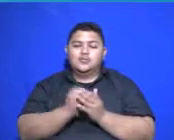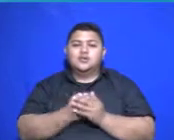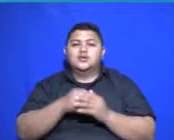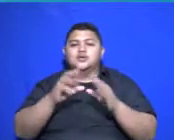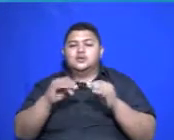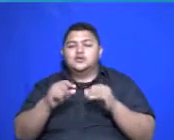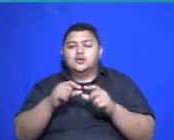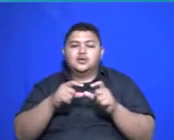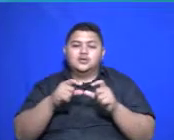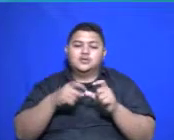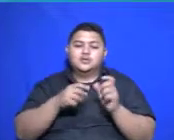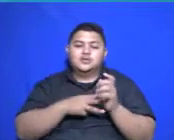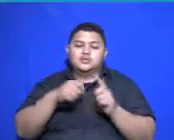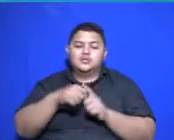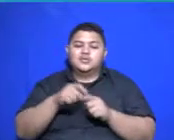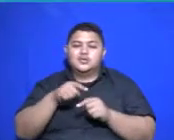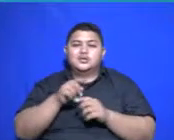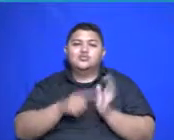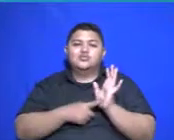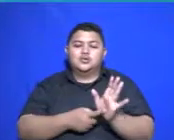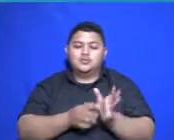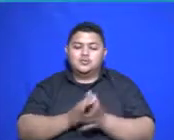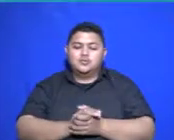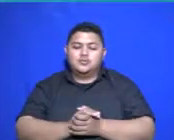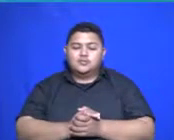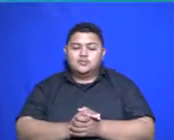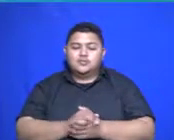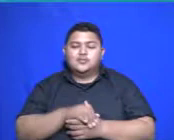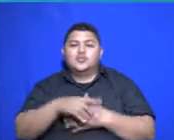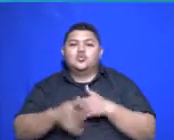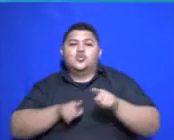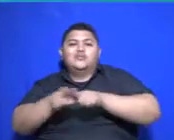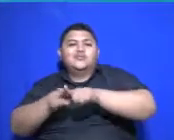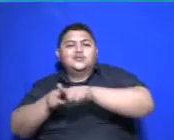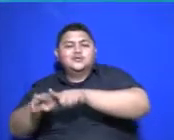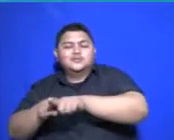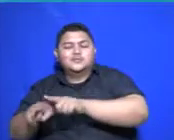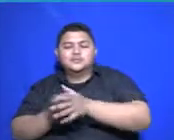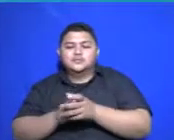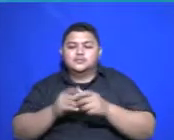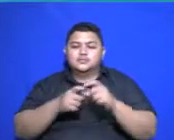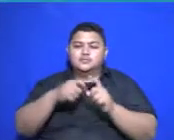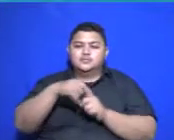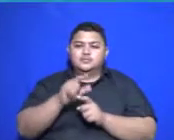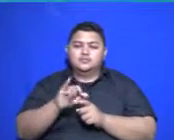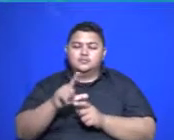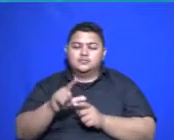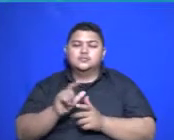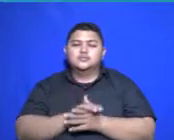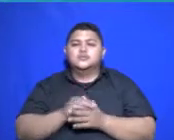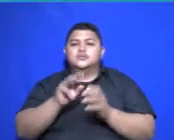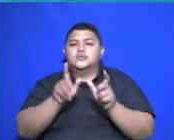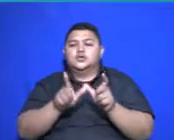revitalisasi SMK ini terbukti bahwa kita dalam ajang kompetisi World Skill Competition atau